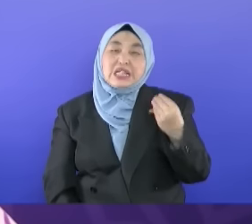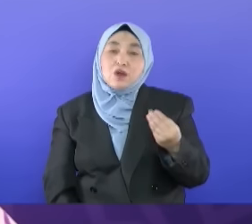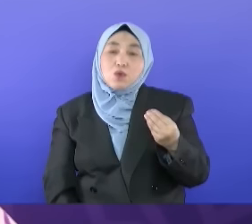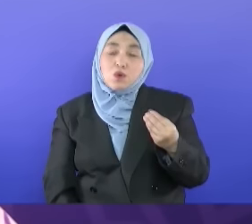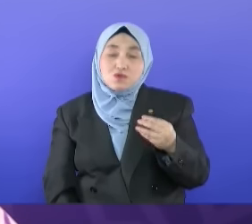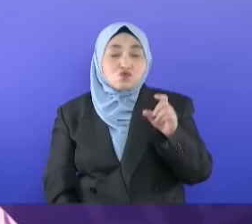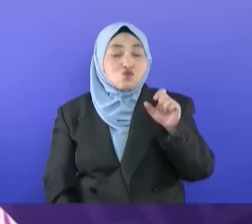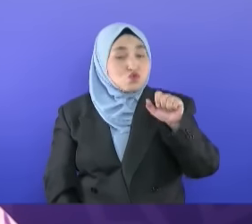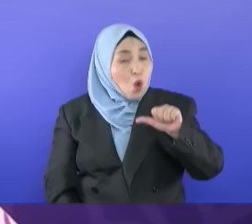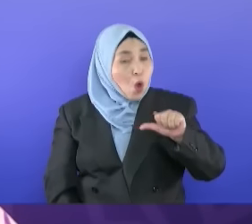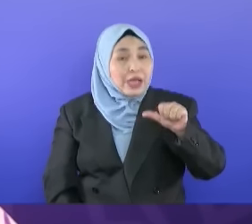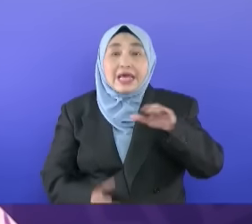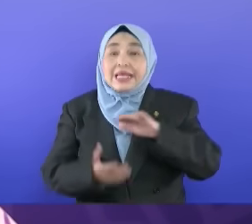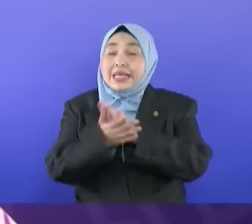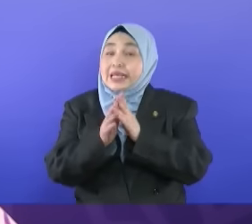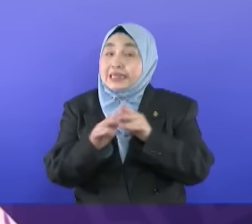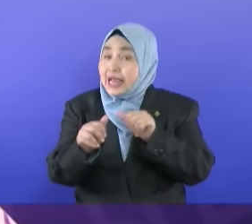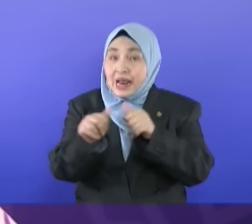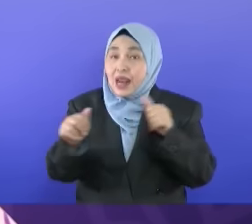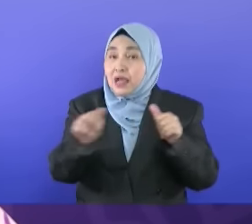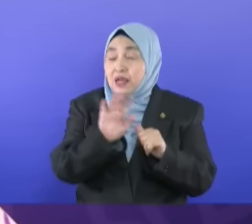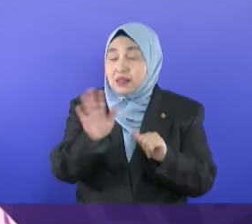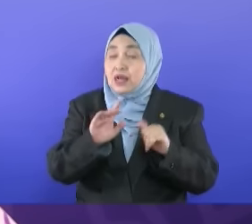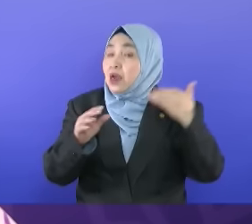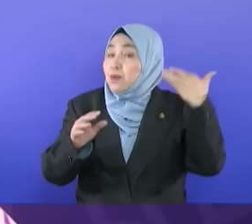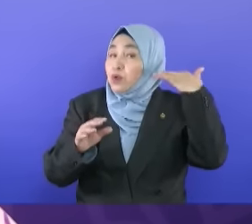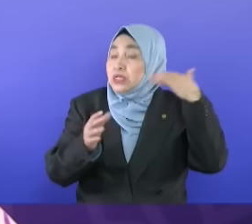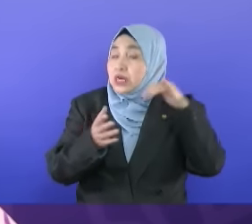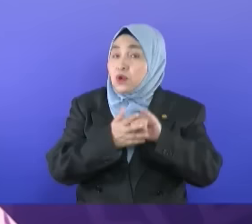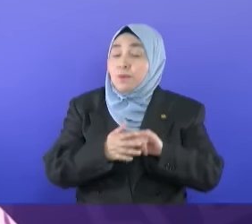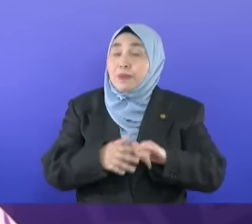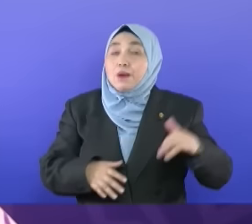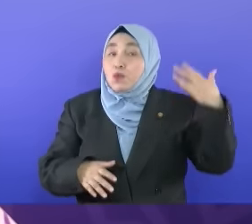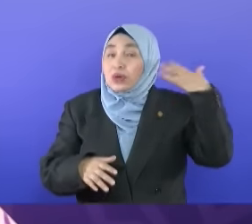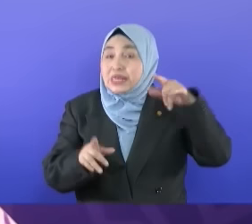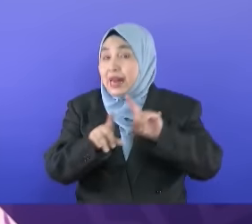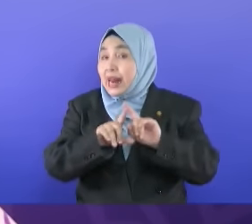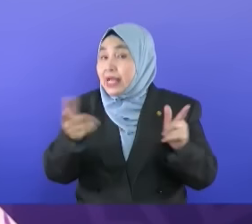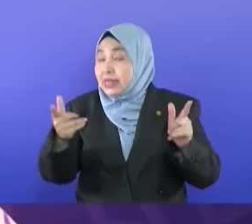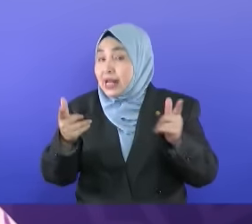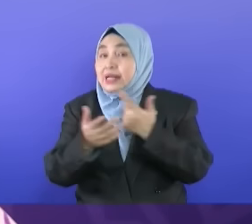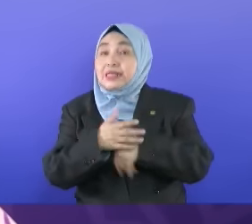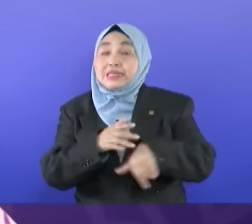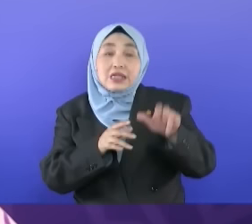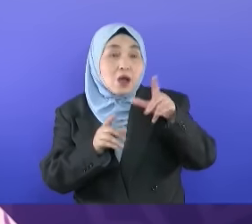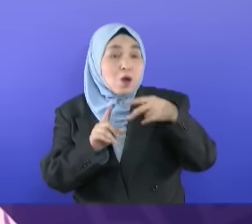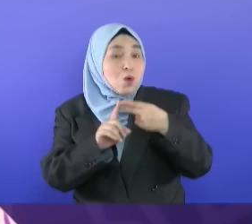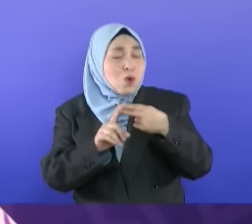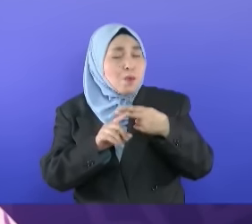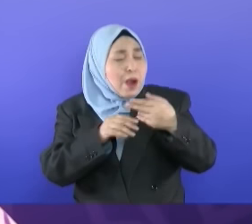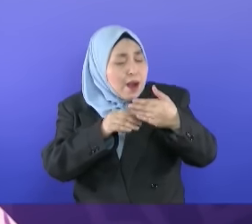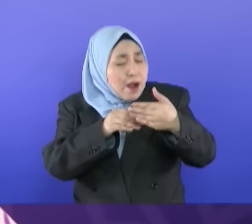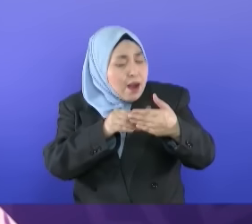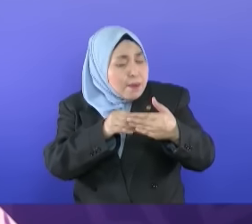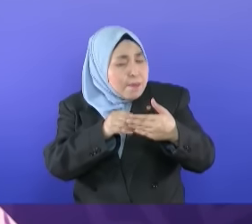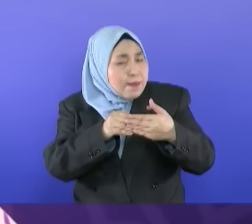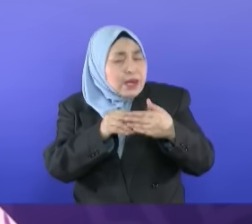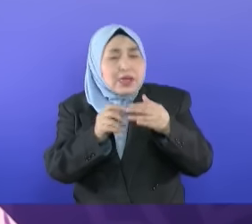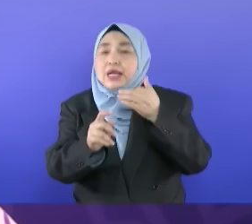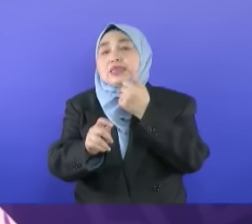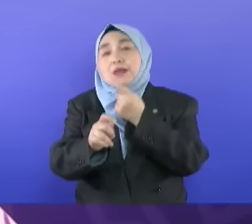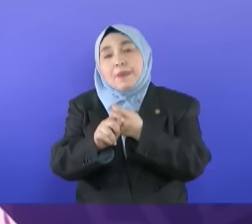33 huruf ini kita elakan bunyi betul 33 huruf mudah-mudahan hampir kepada ketepatan